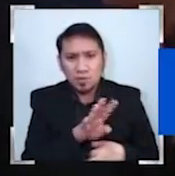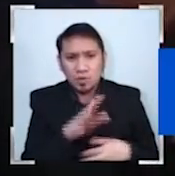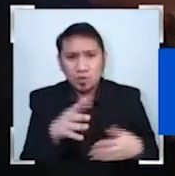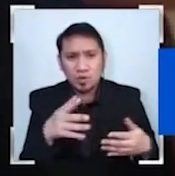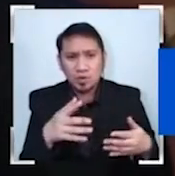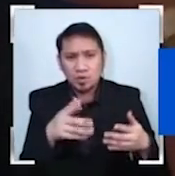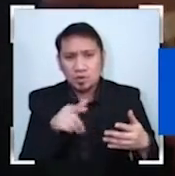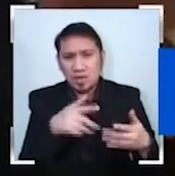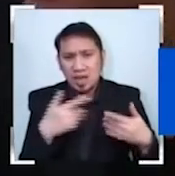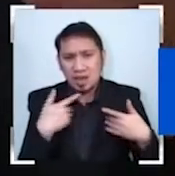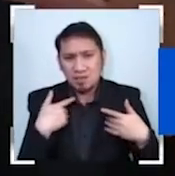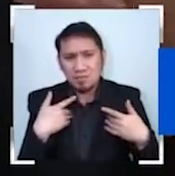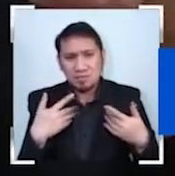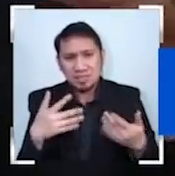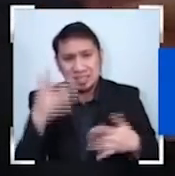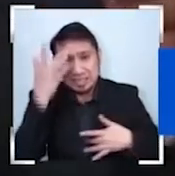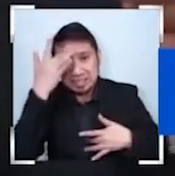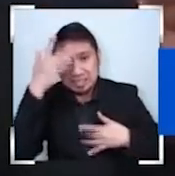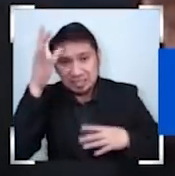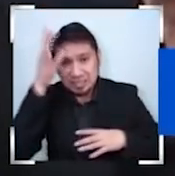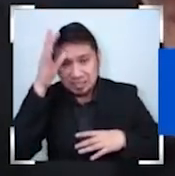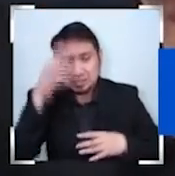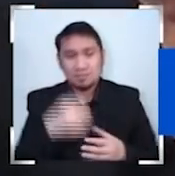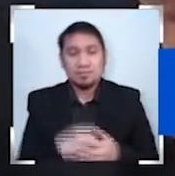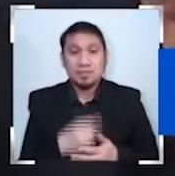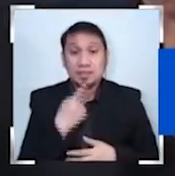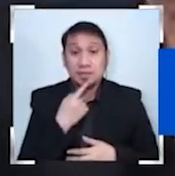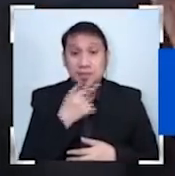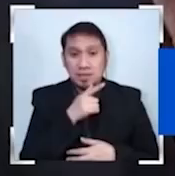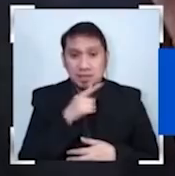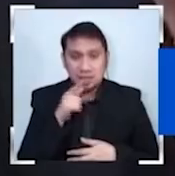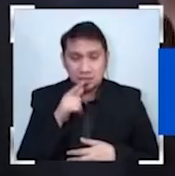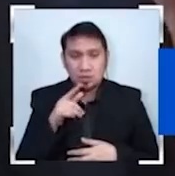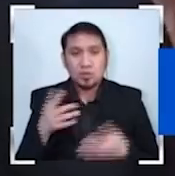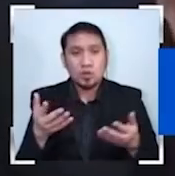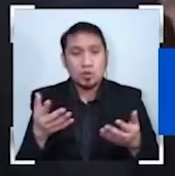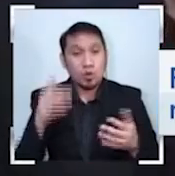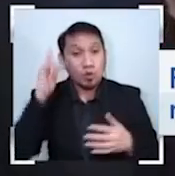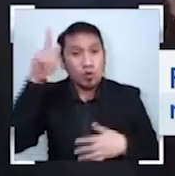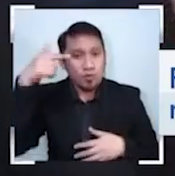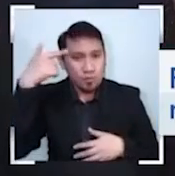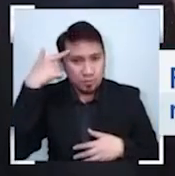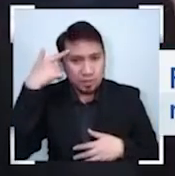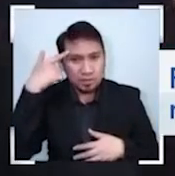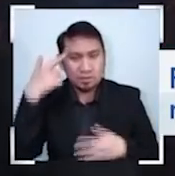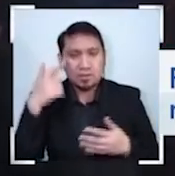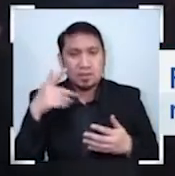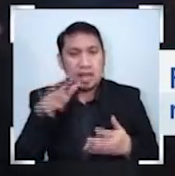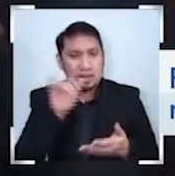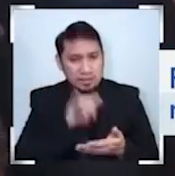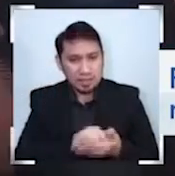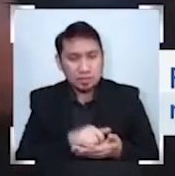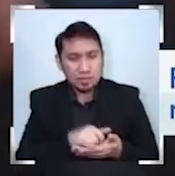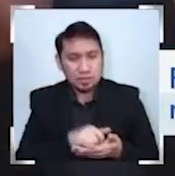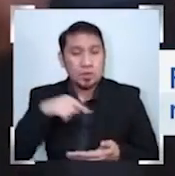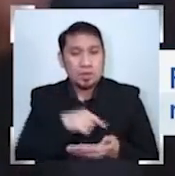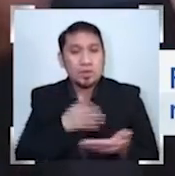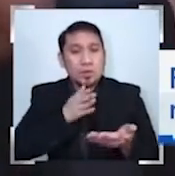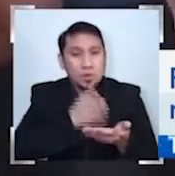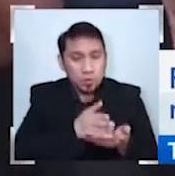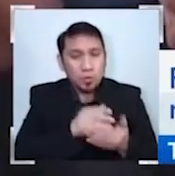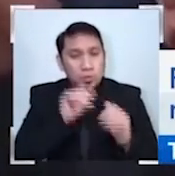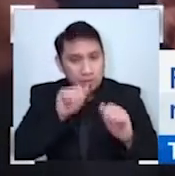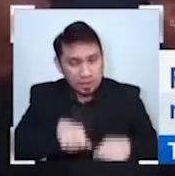ng pamamahala na gusto nating itulak. Yung pamamahala na kami mismo yung pumupunta para kayo yung nakakausap na direkta